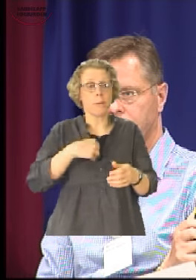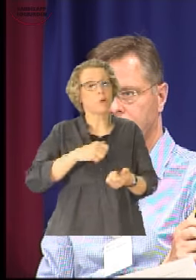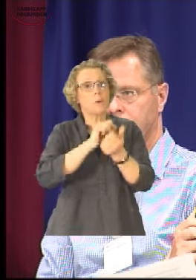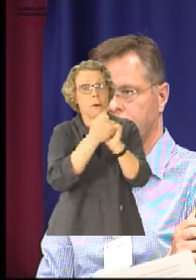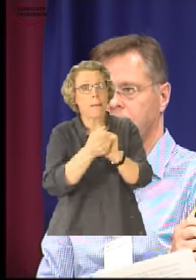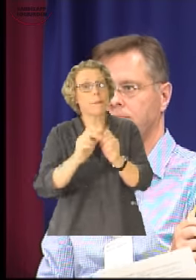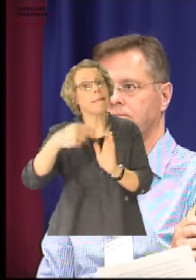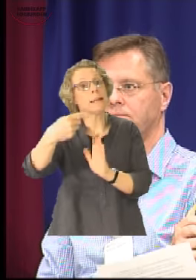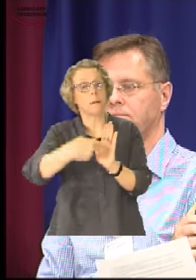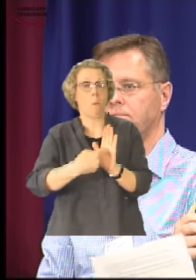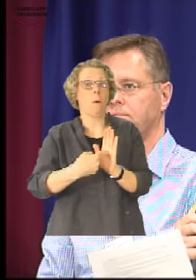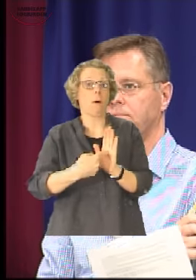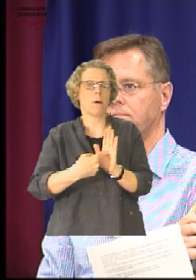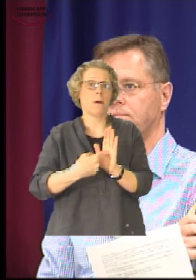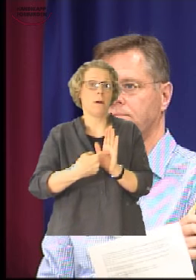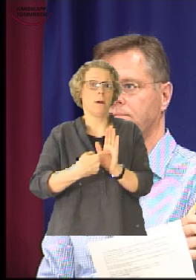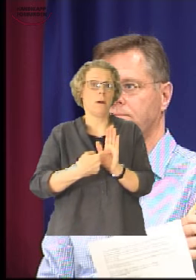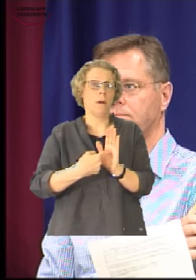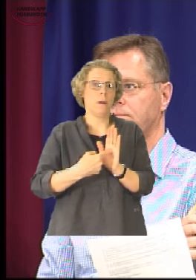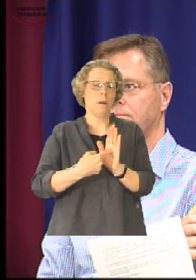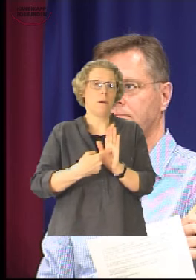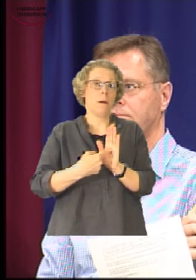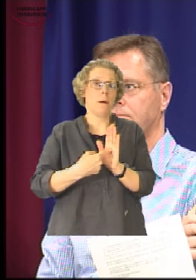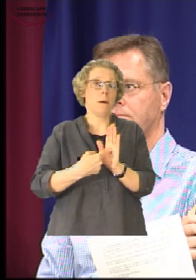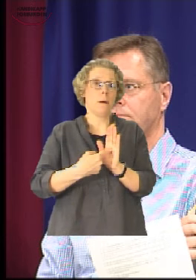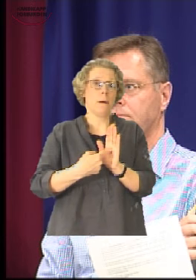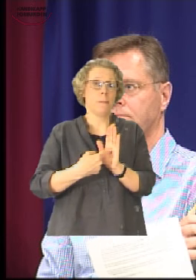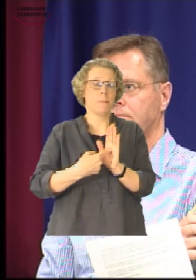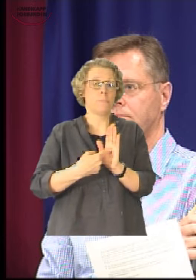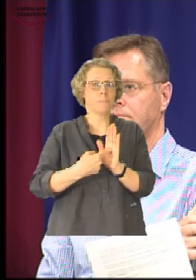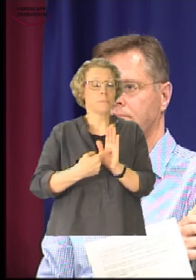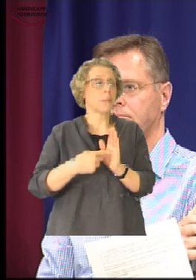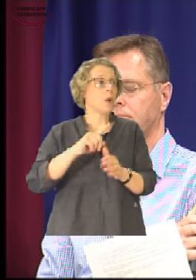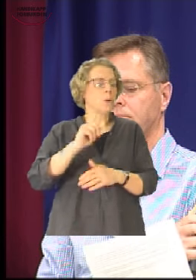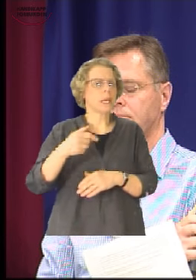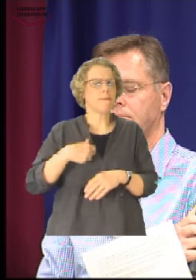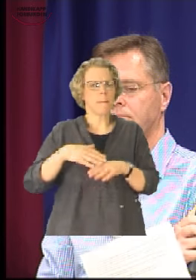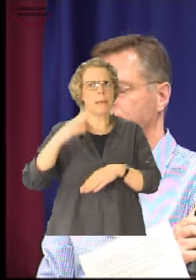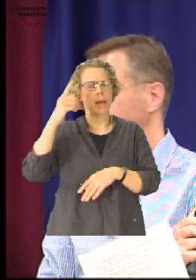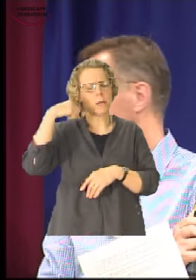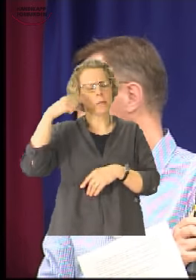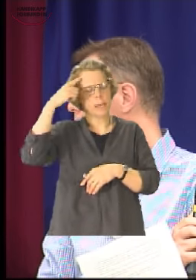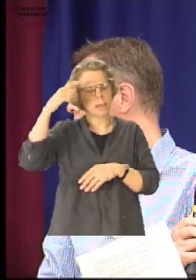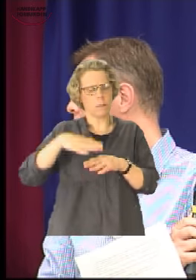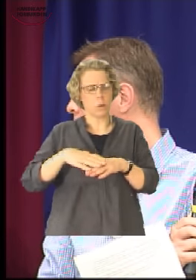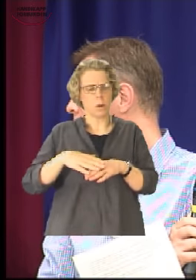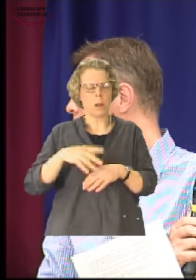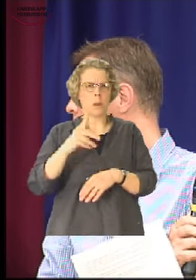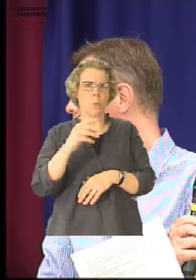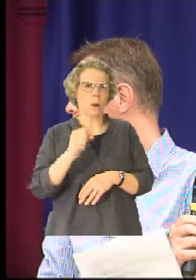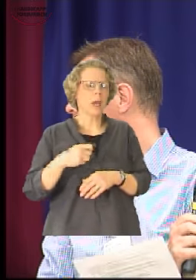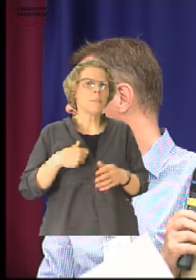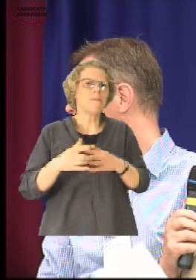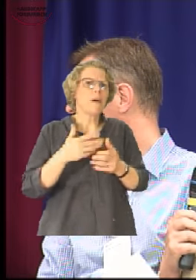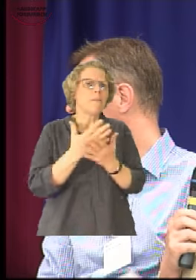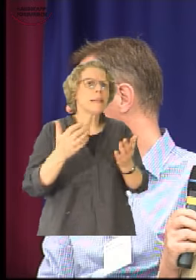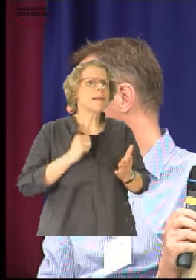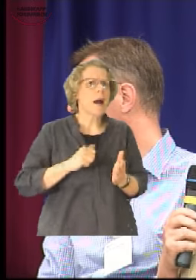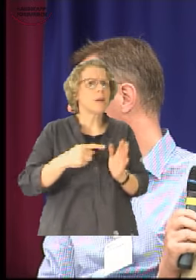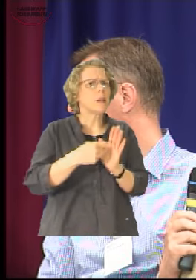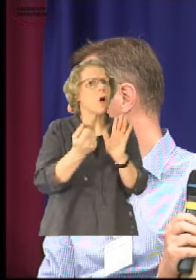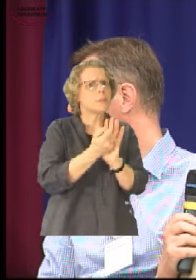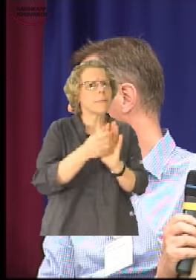tillfälle. Sen, vad var det mer jag tänkte på? Ja, varför använder ni inte lagstiftning när det gäller att